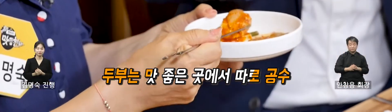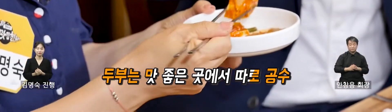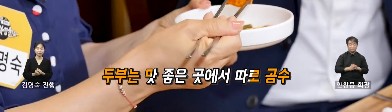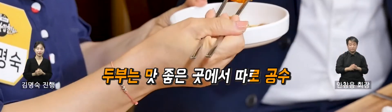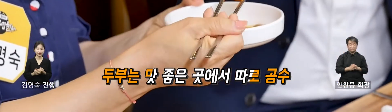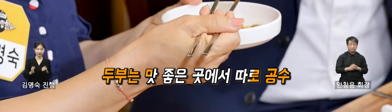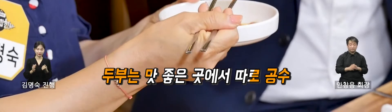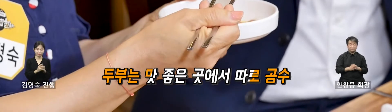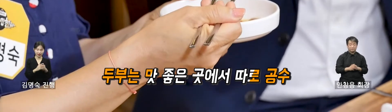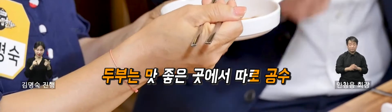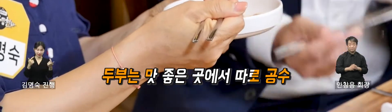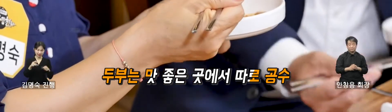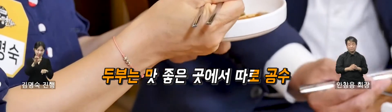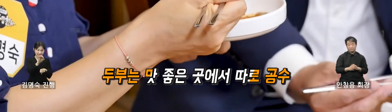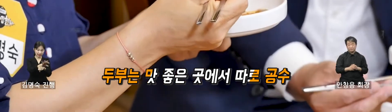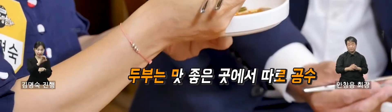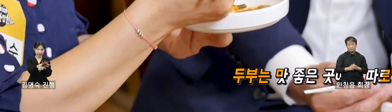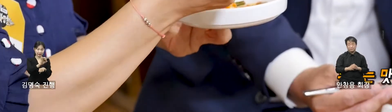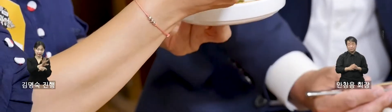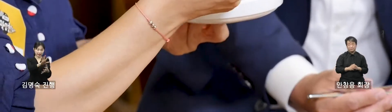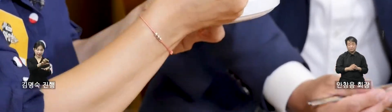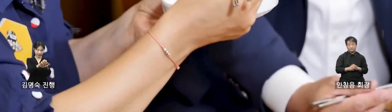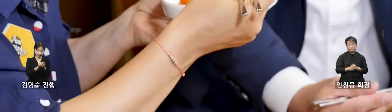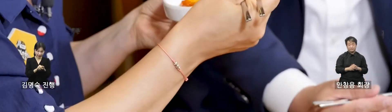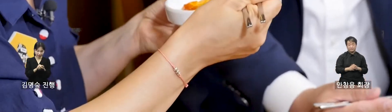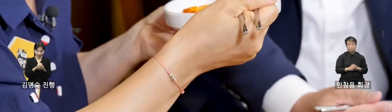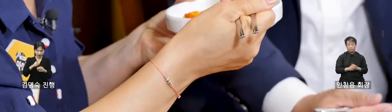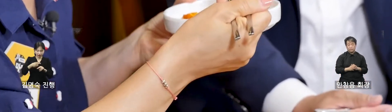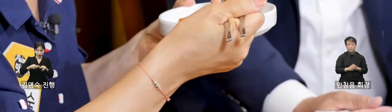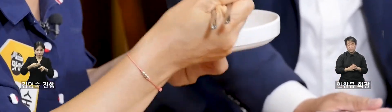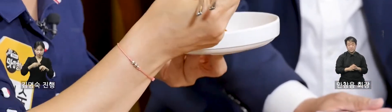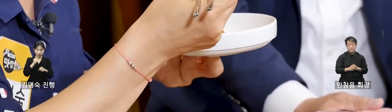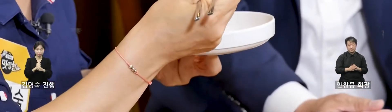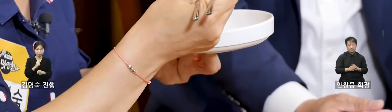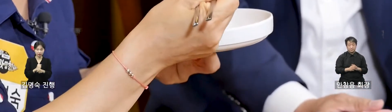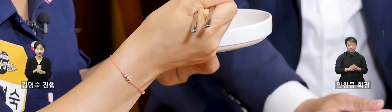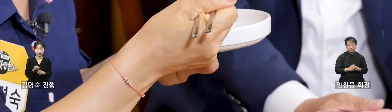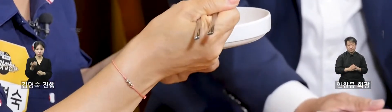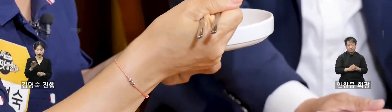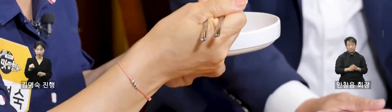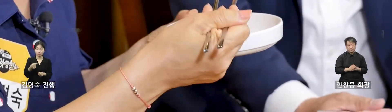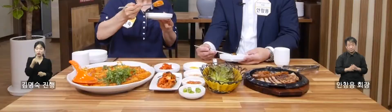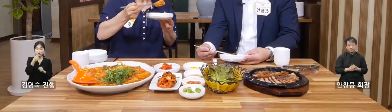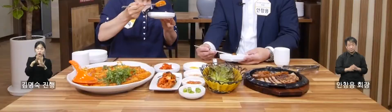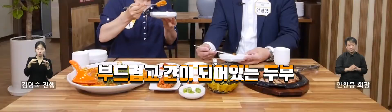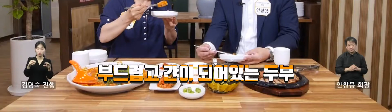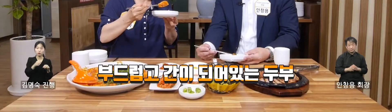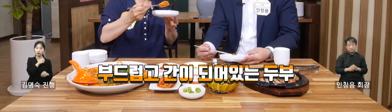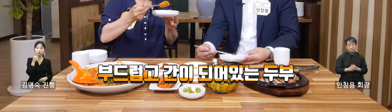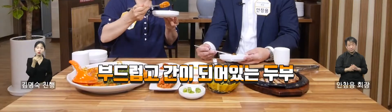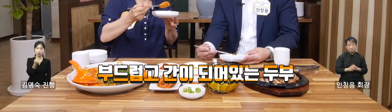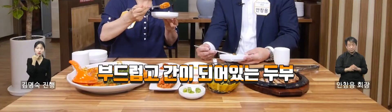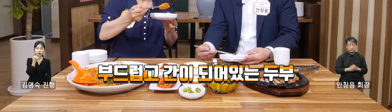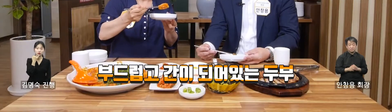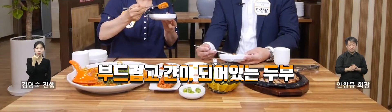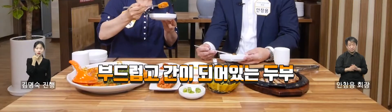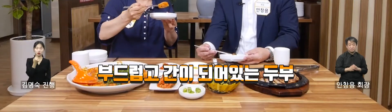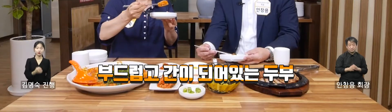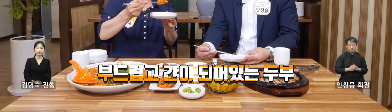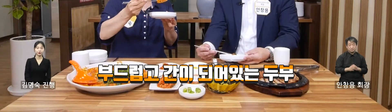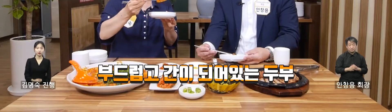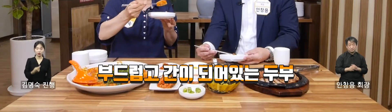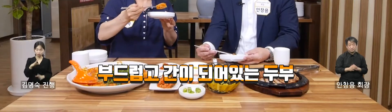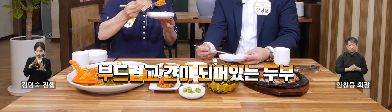공수해가지고 하는데 그 두부도 참 좋은 걸 쓰시네요. 되게 두부가 부드럽고 고소해요.